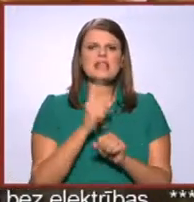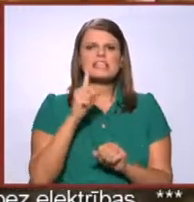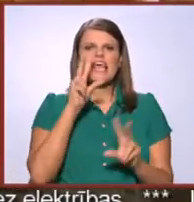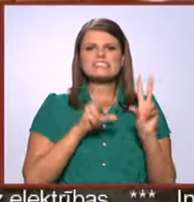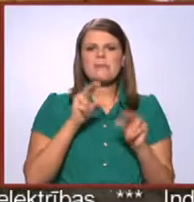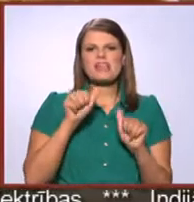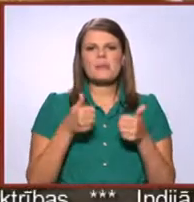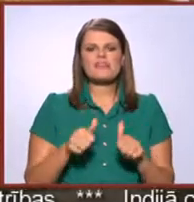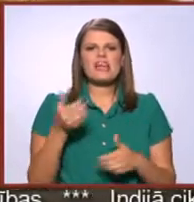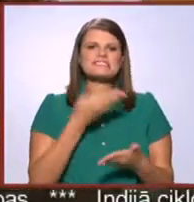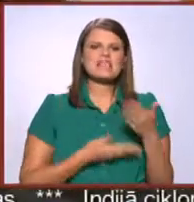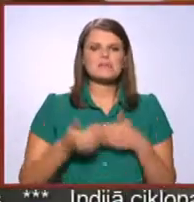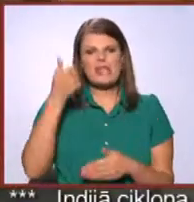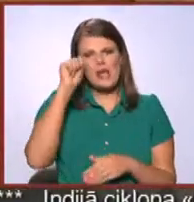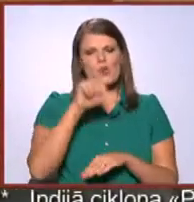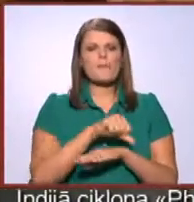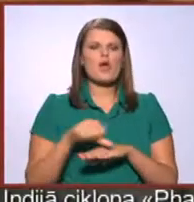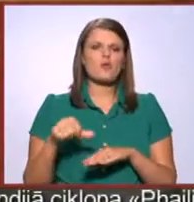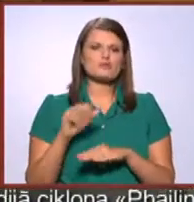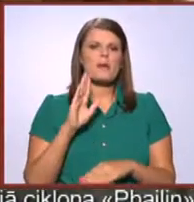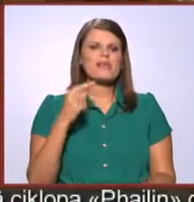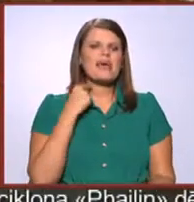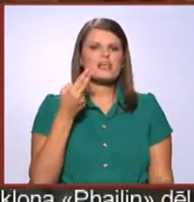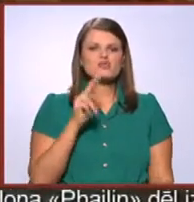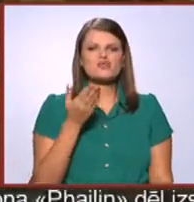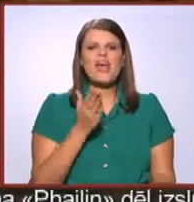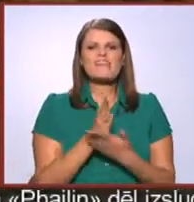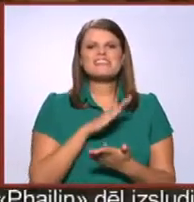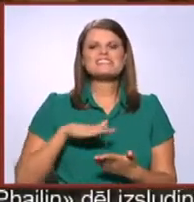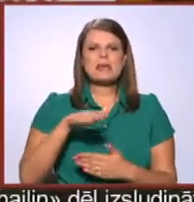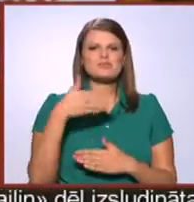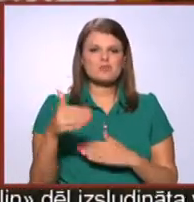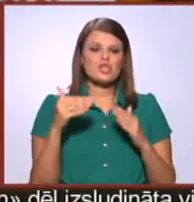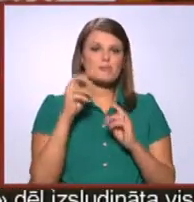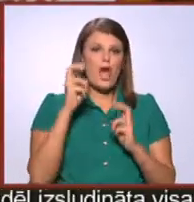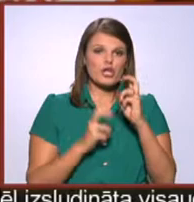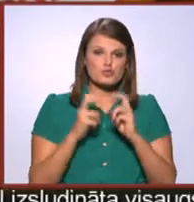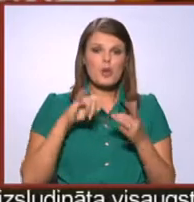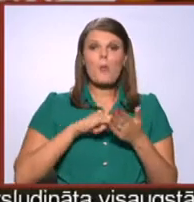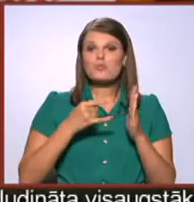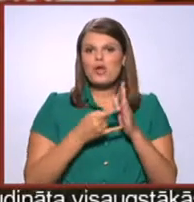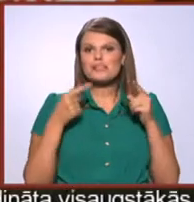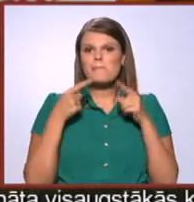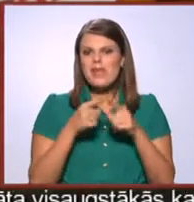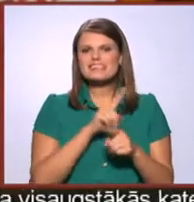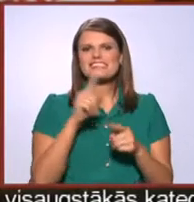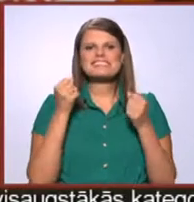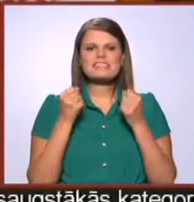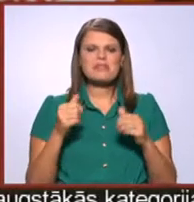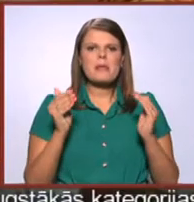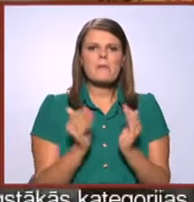režīmā sadarbībā ar Igaunijas pierobežu pie Rīgas un Vidzemes puses mājražotājiem. Projekta mērķis ir stiprināt mazo